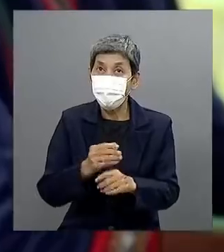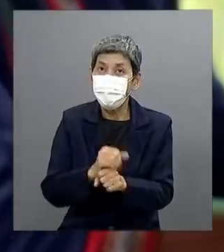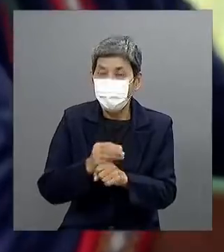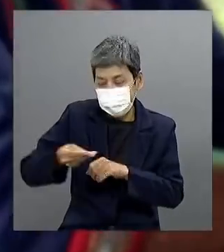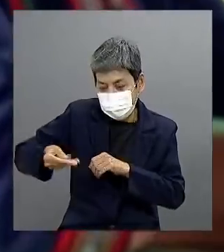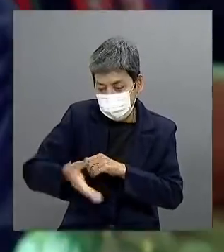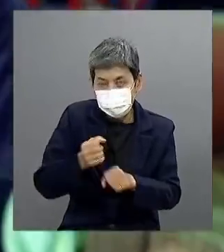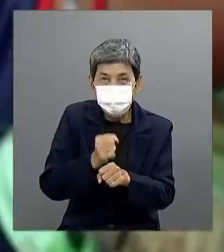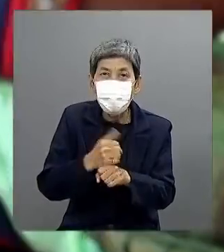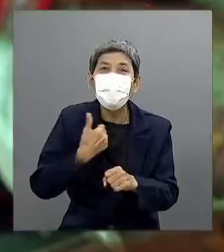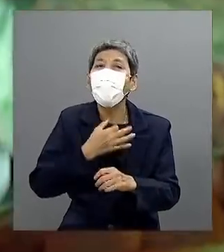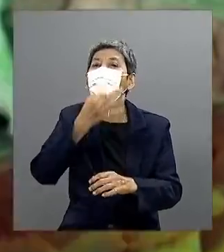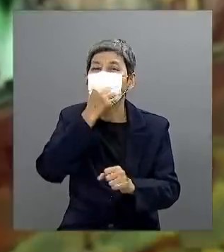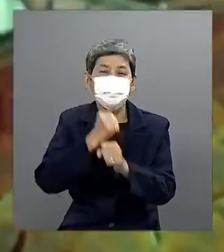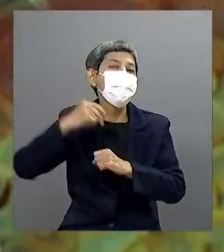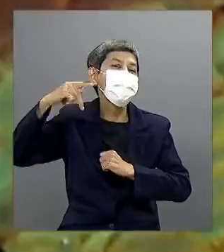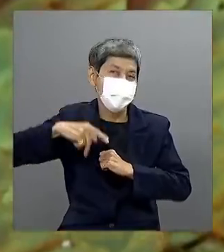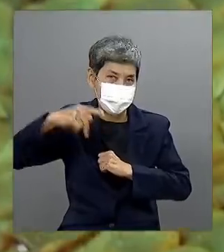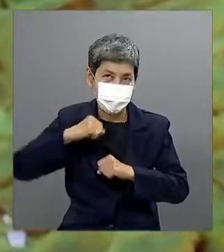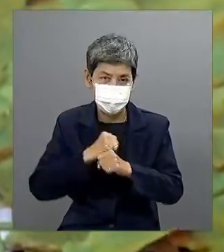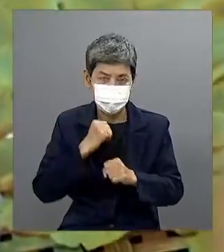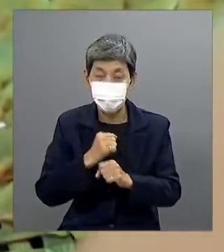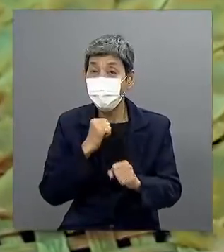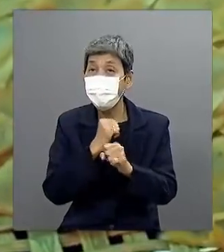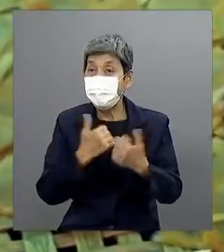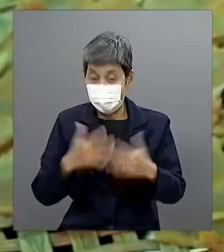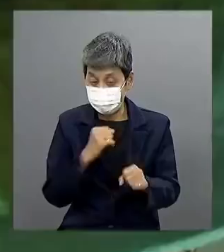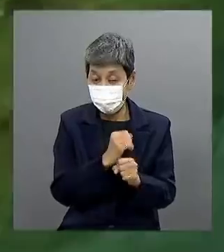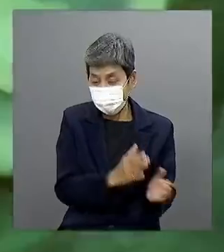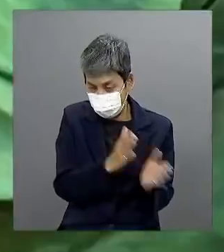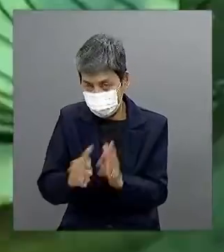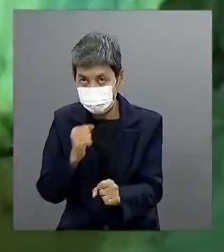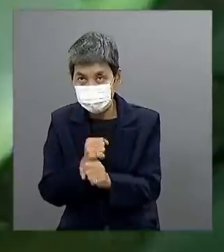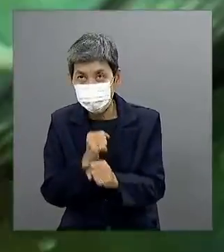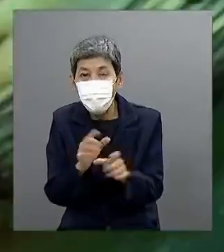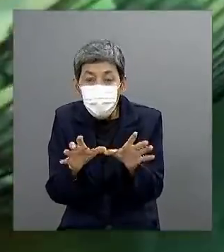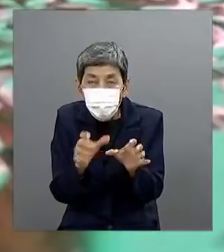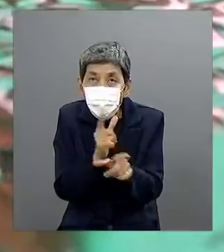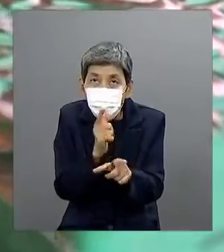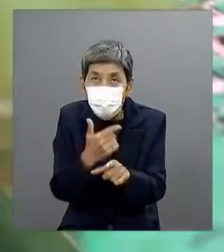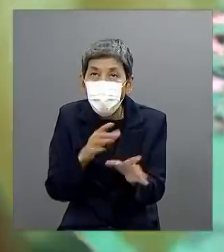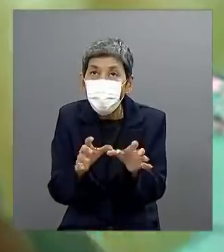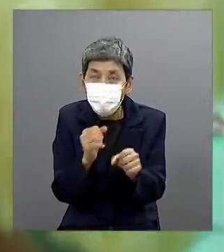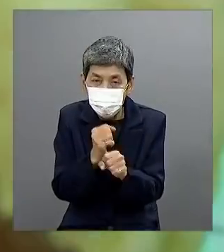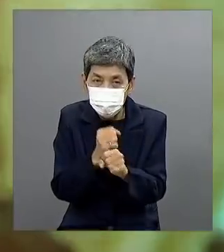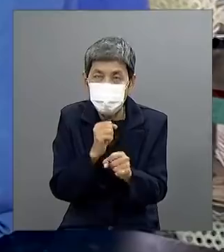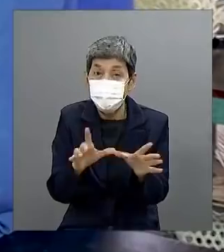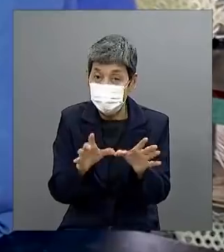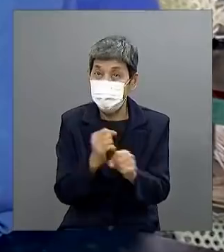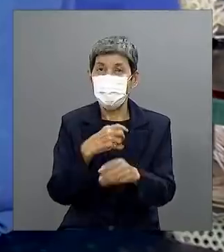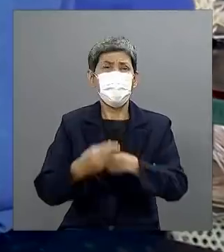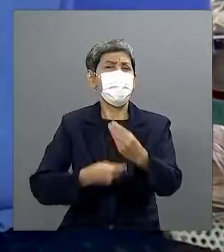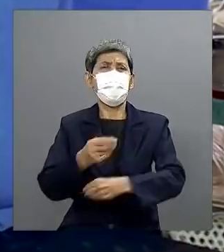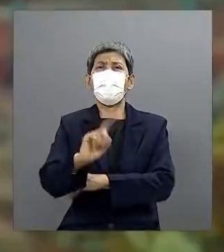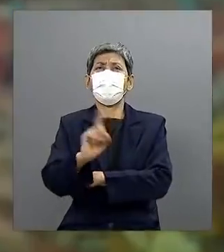ำเป็นอาชีพเสริมหลังจากที่เราทำงานหลักมาแล้วการเลี้ยงปูทุกคนบอกว่าเลี้ยงปูถ้าเลี้ยงได้ไปขายที่ไหนเลี้ยงได้จะไป